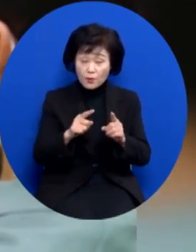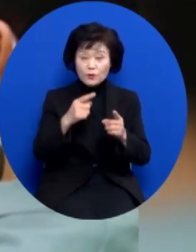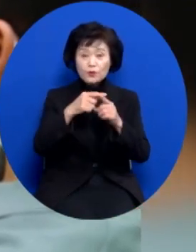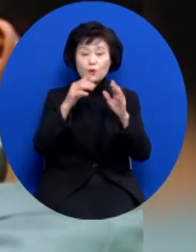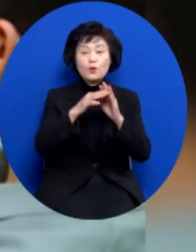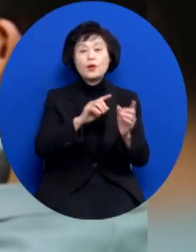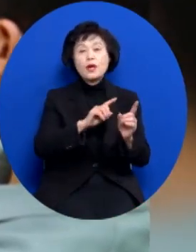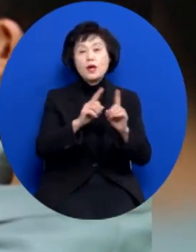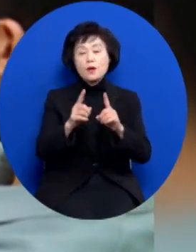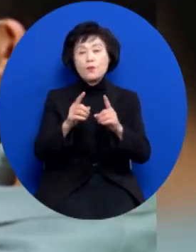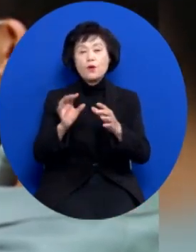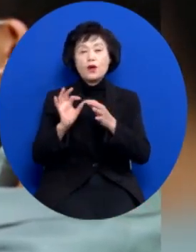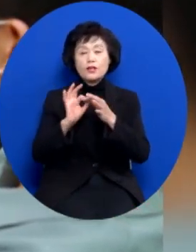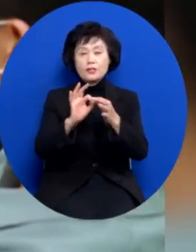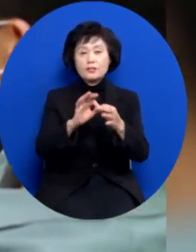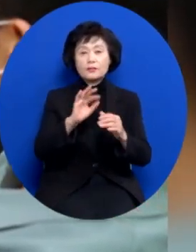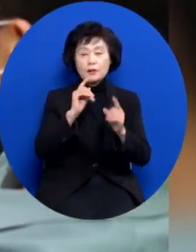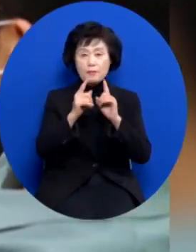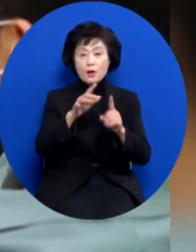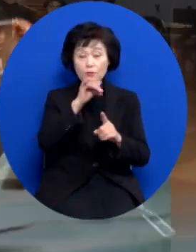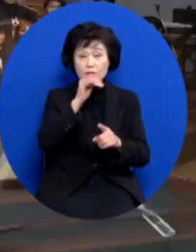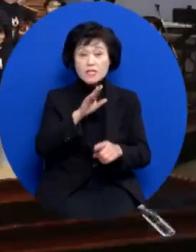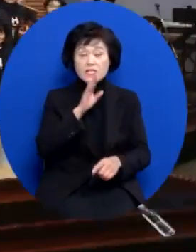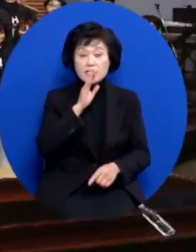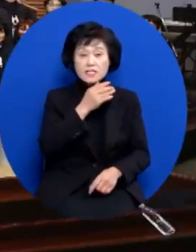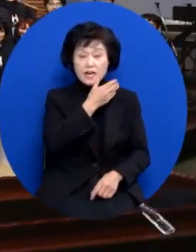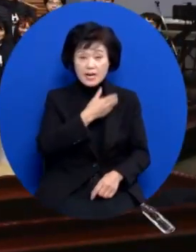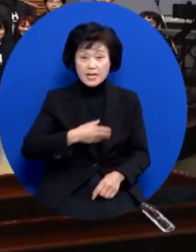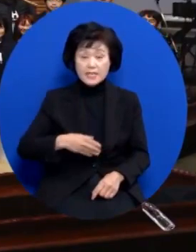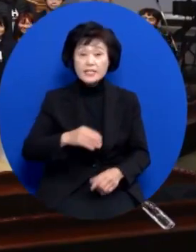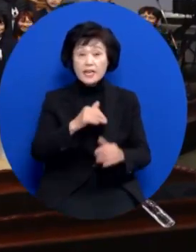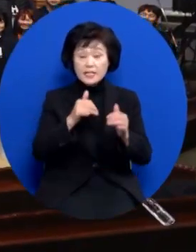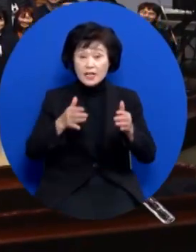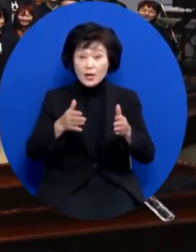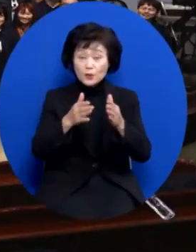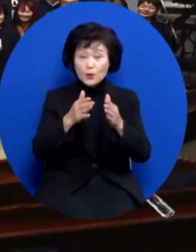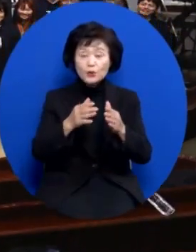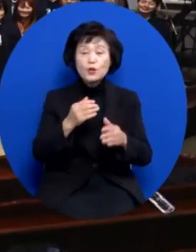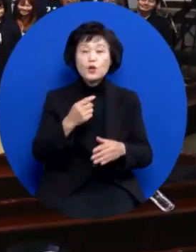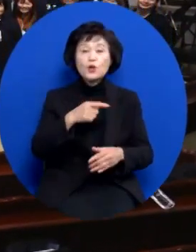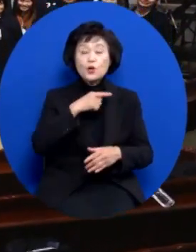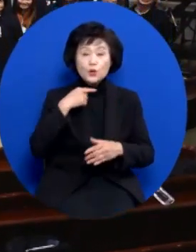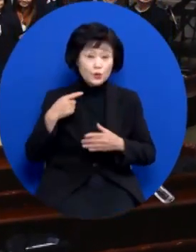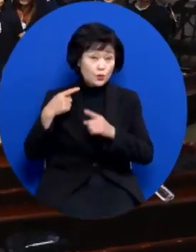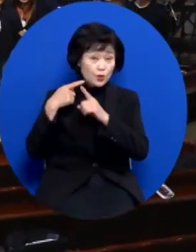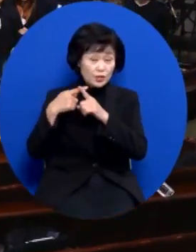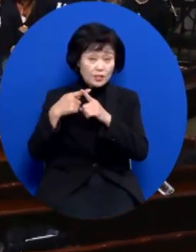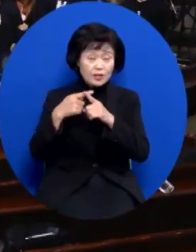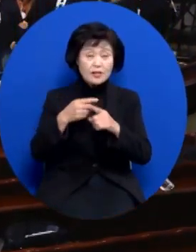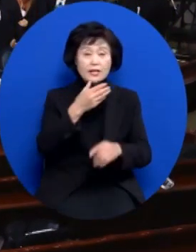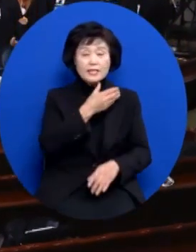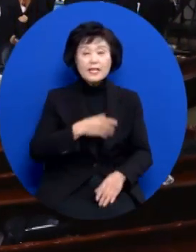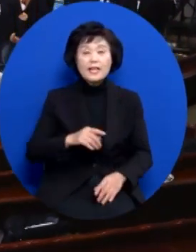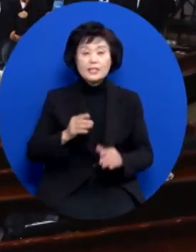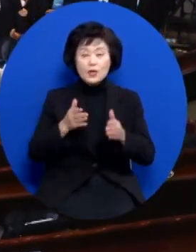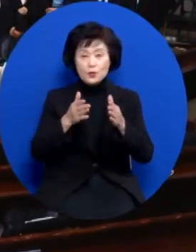이어진다며 진정한 제자도는 선교적 사명을 가슴에 품은 선교적 제자도라고 강조했습니다